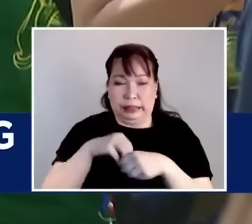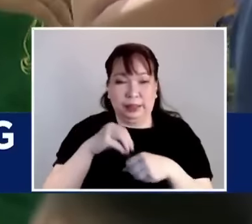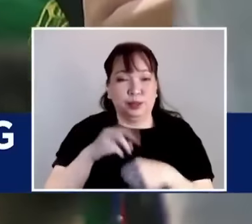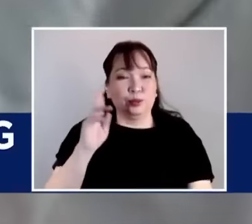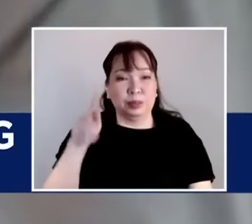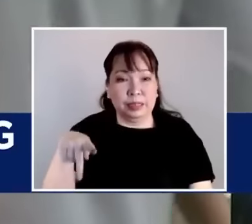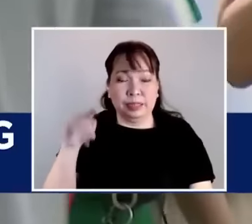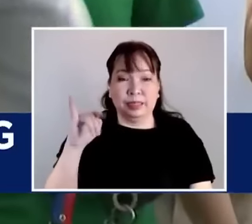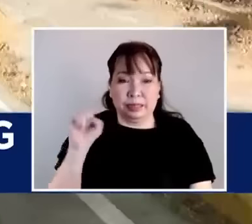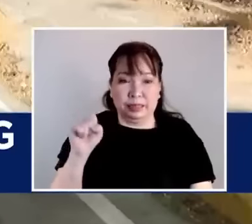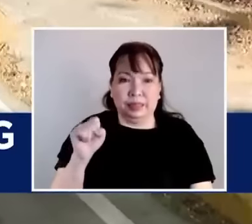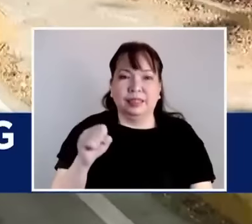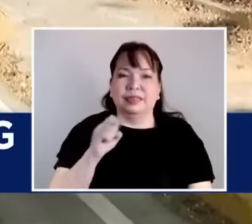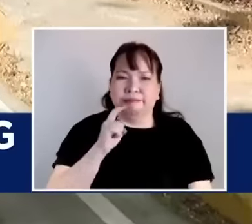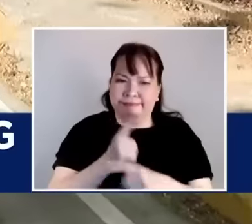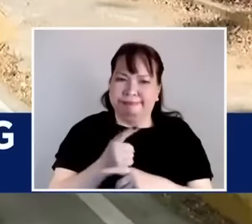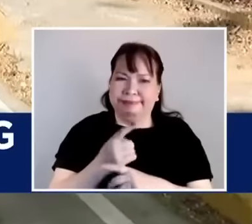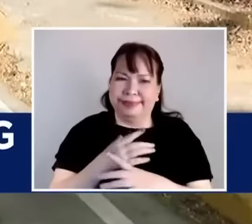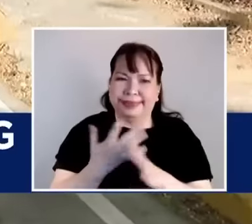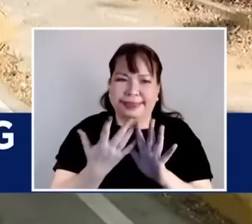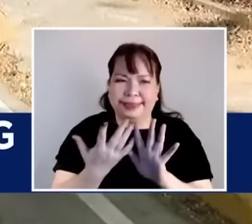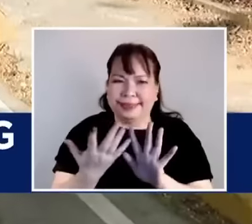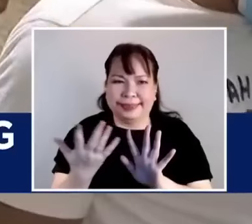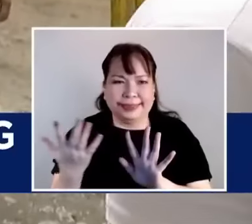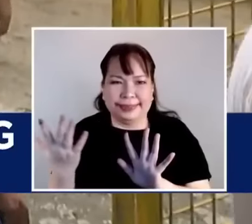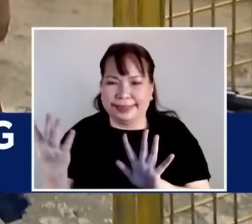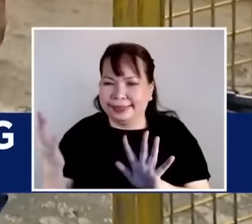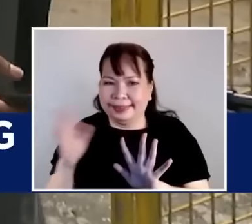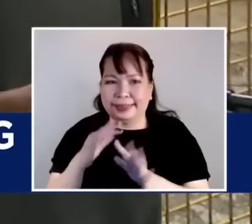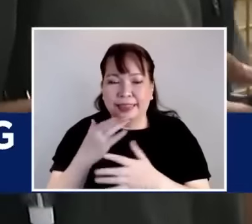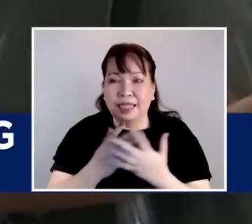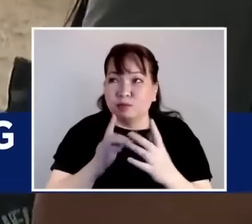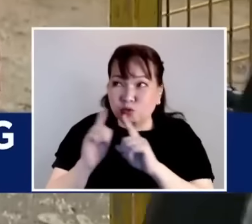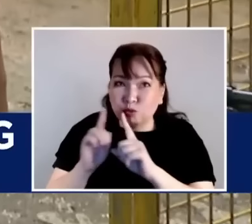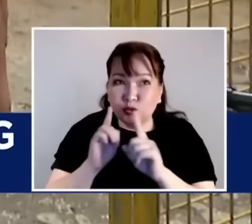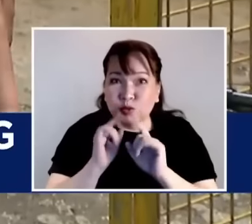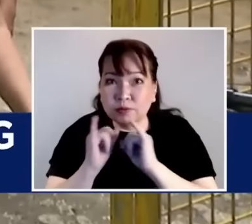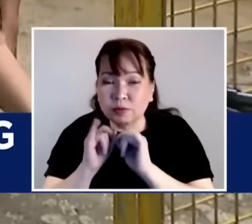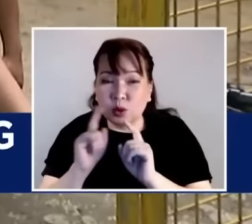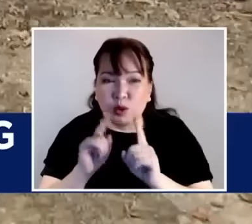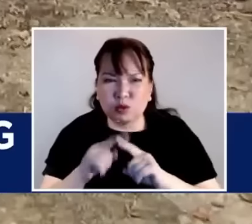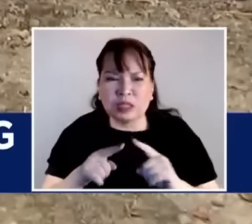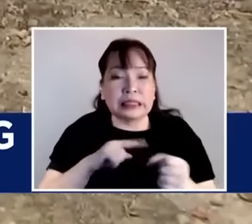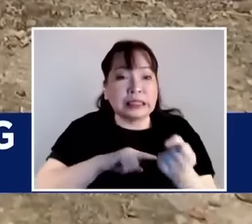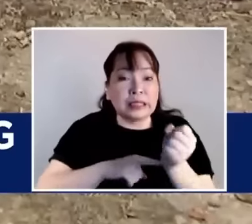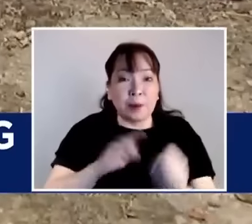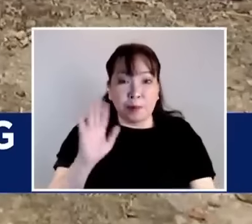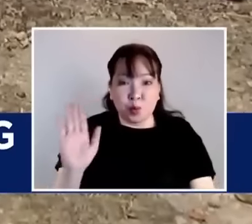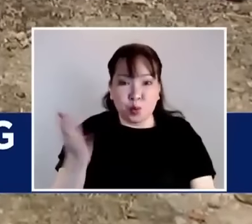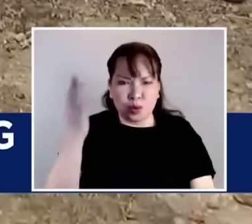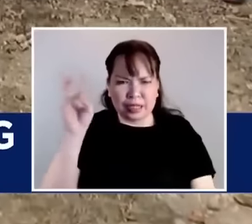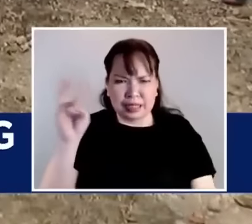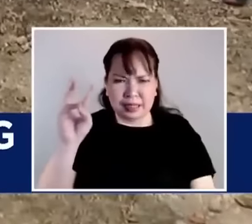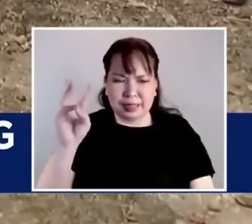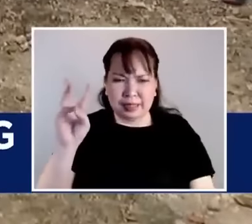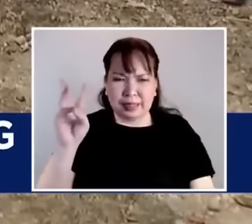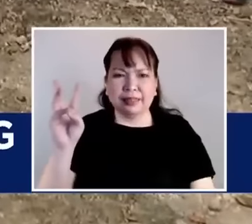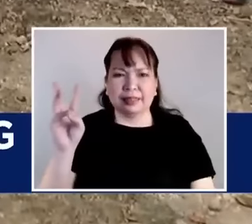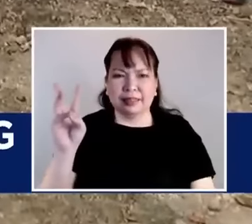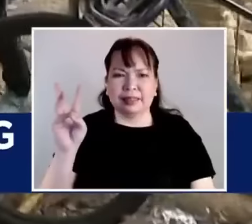UPIS. Paikot-ikot kasi. Marami sa mga nakausap namin kanina ay alas 6 ng umaga pa lang nandito na